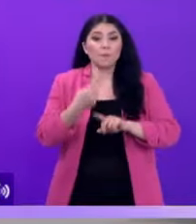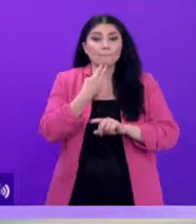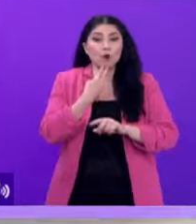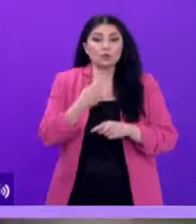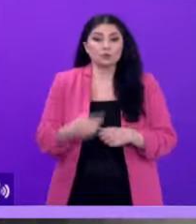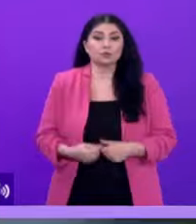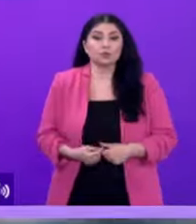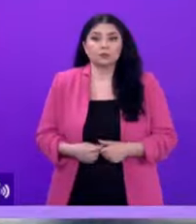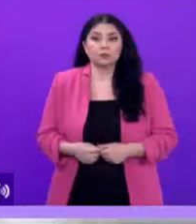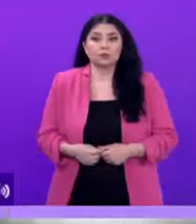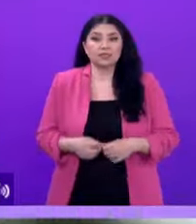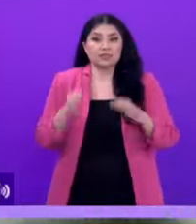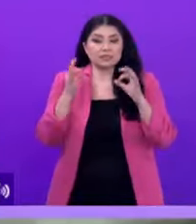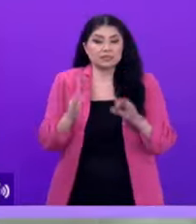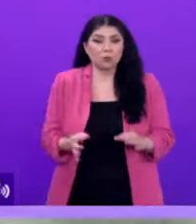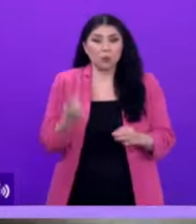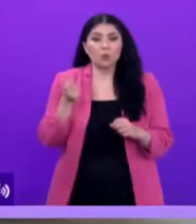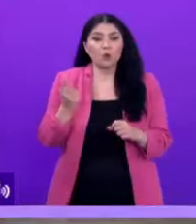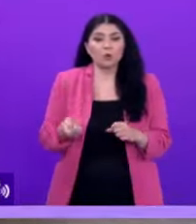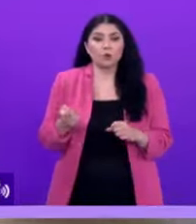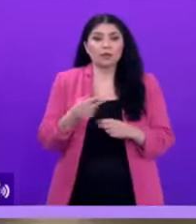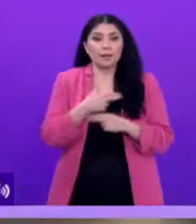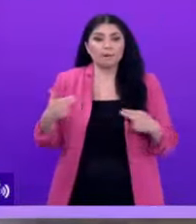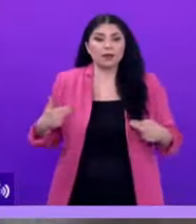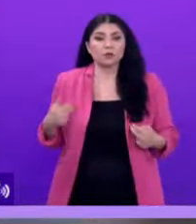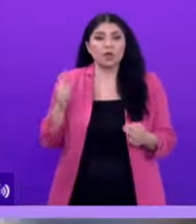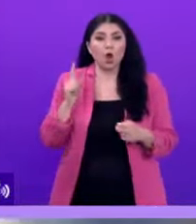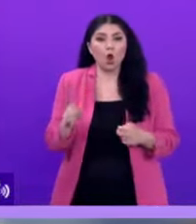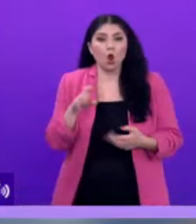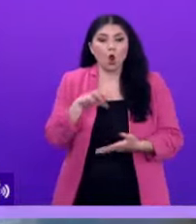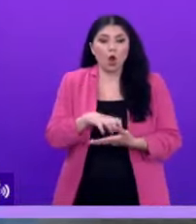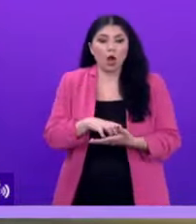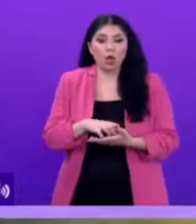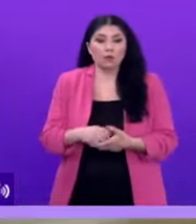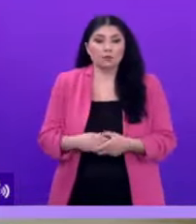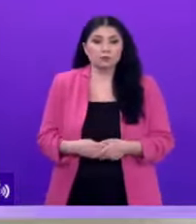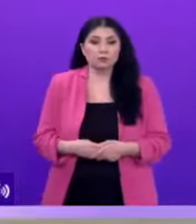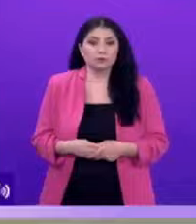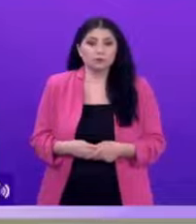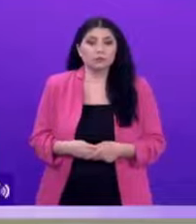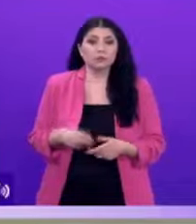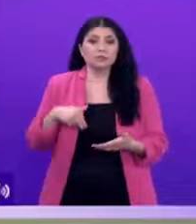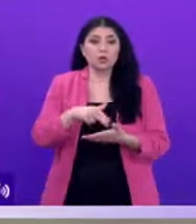siguranță că și un procuror de la parchetul de acolo, parchetul local, a mers